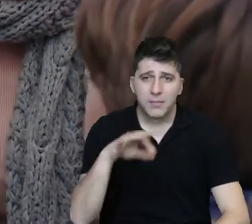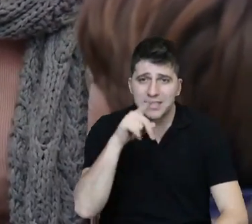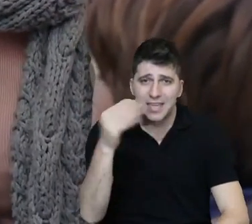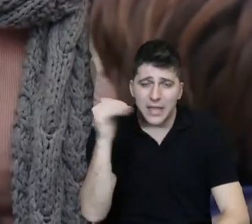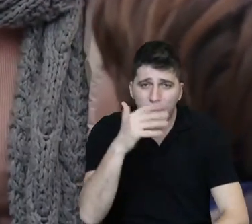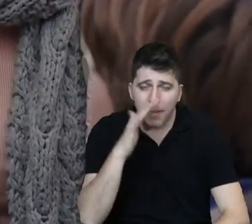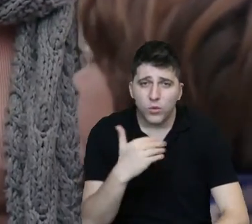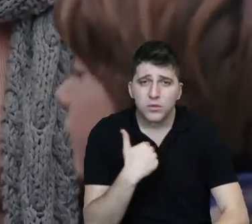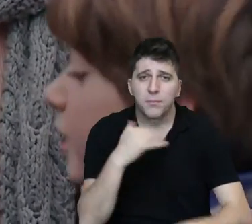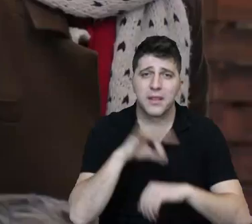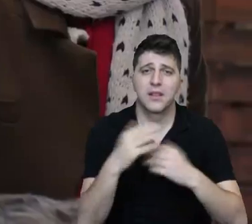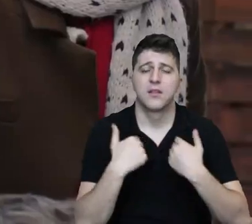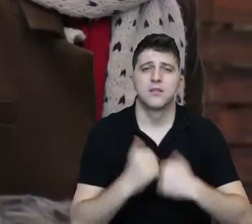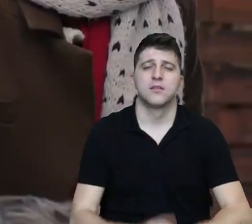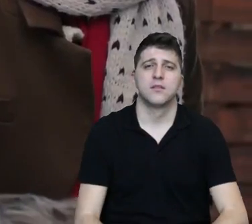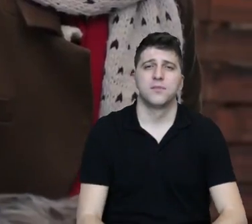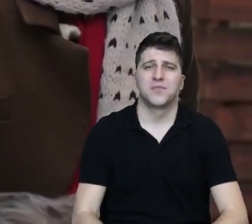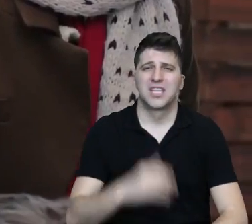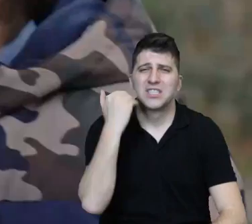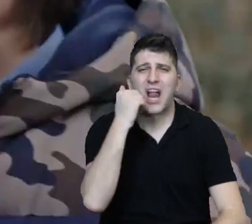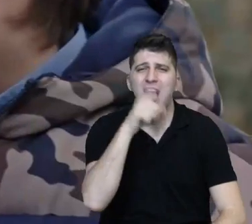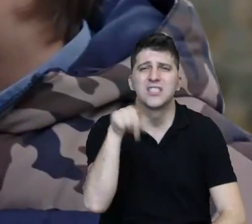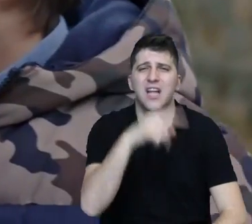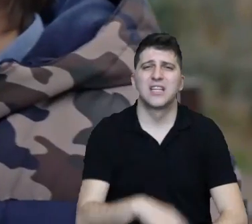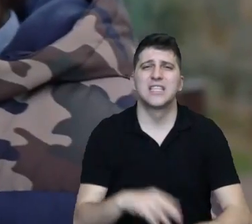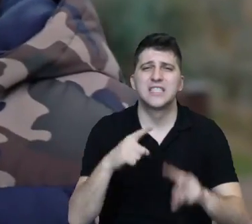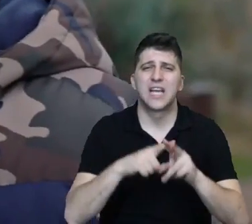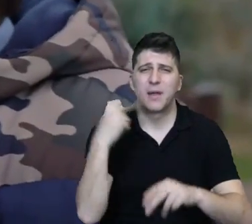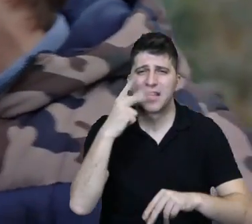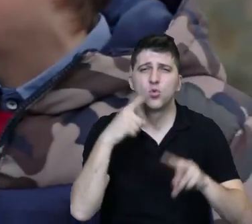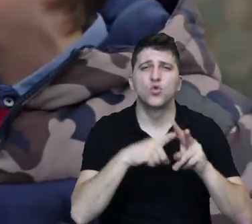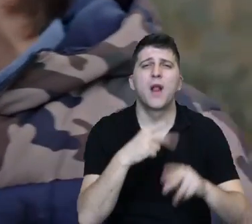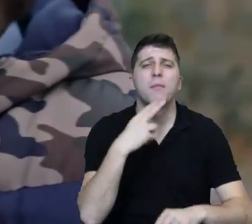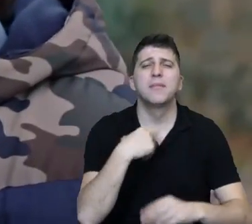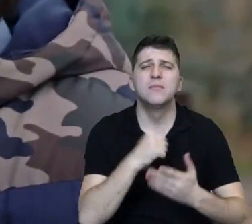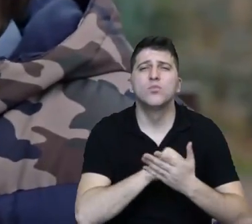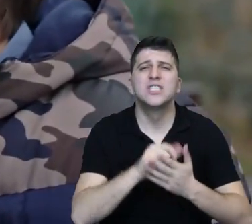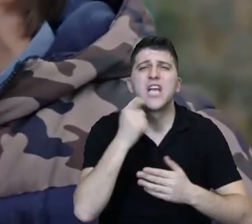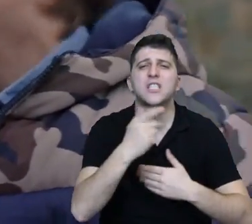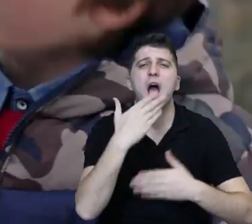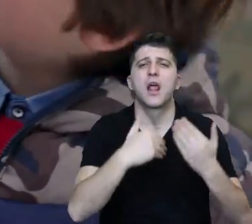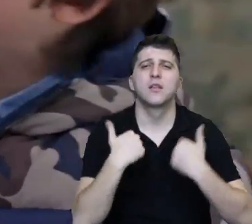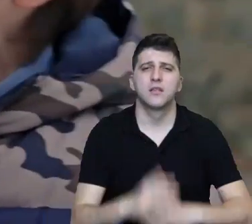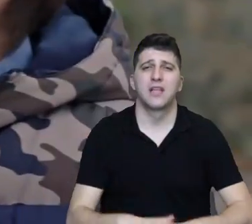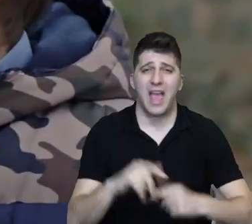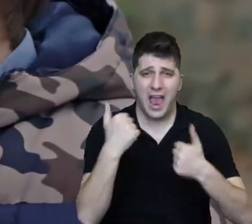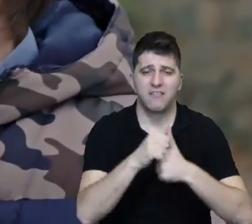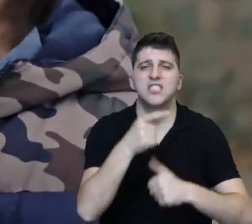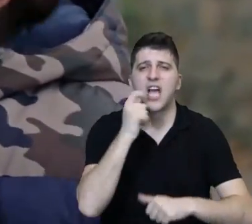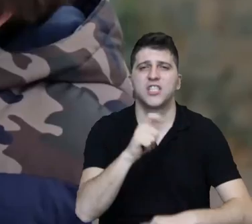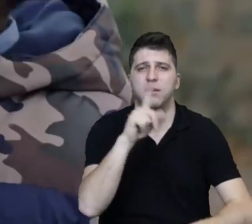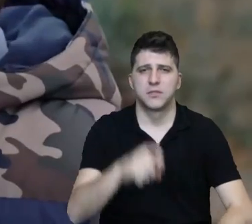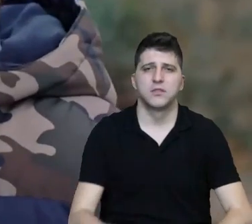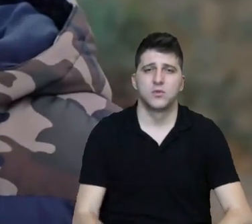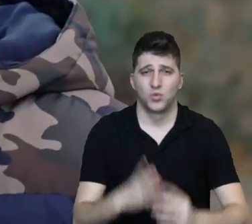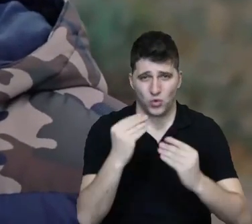gelmeni bekliyoruz bir an önce. Ya. Yalancılar. Kezban teyzemle Kübra ablam bana bütün geldikleri anlattı. Evliliğiniz gerçekmiş.